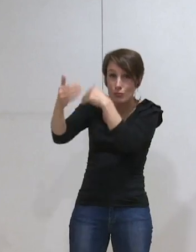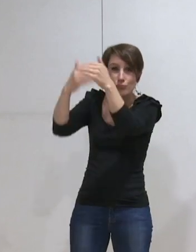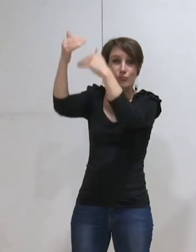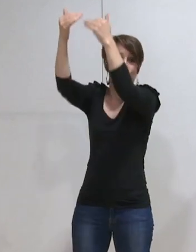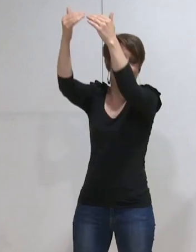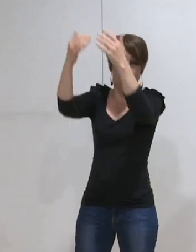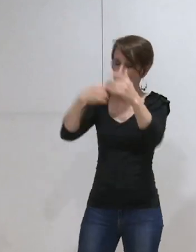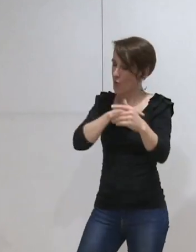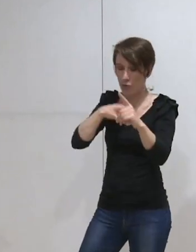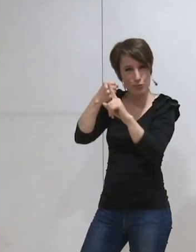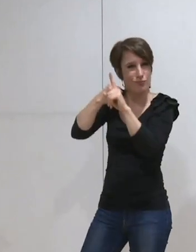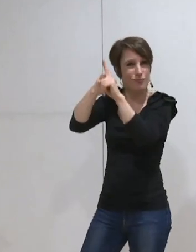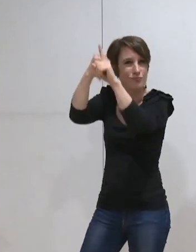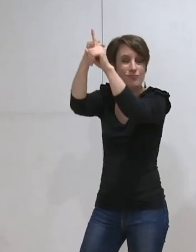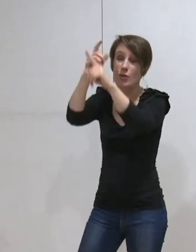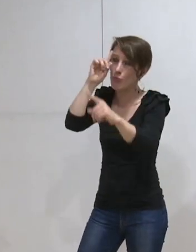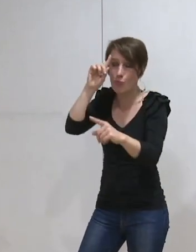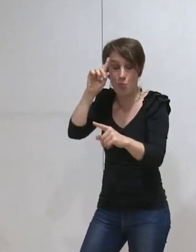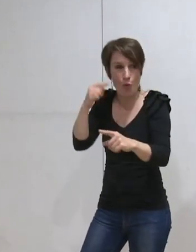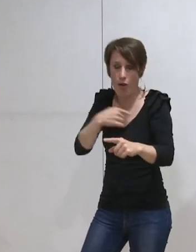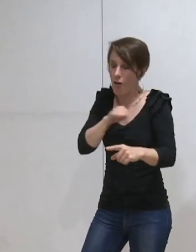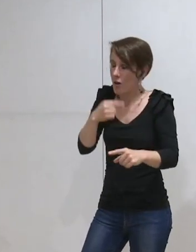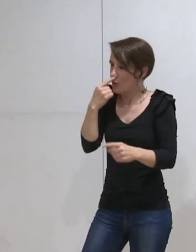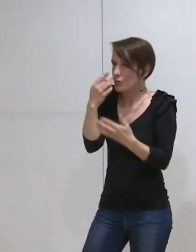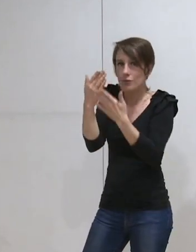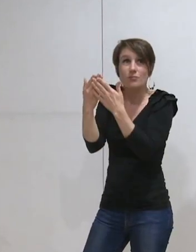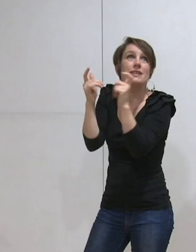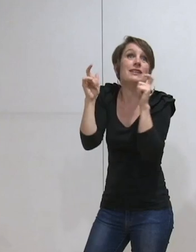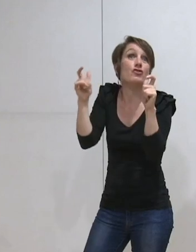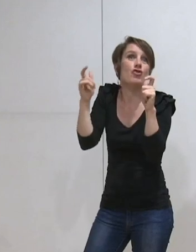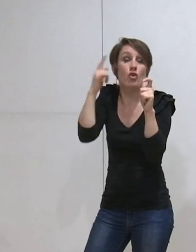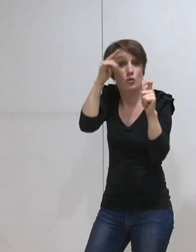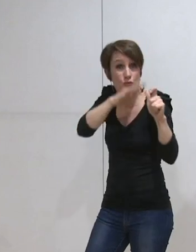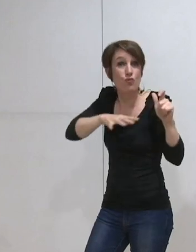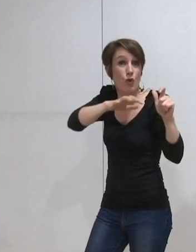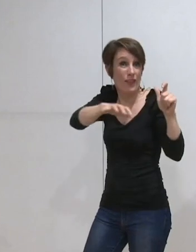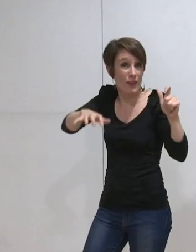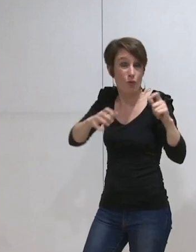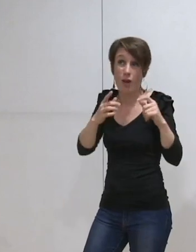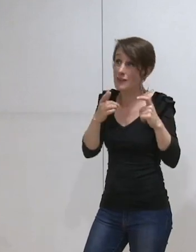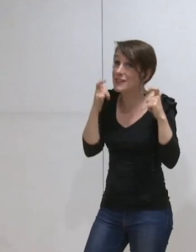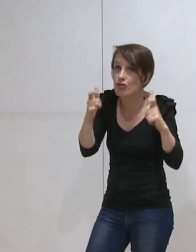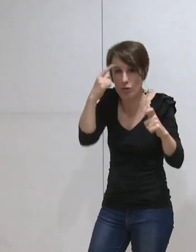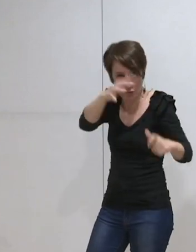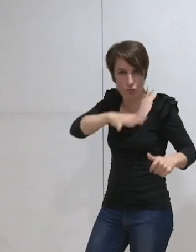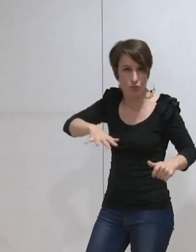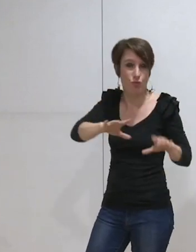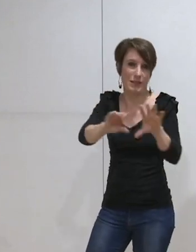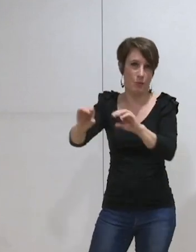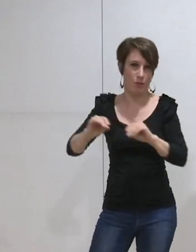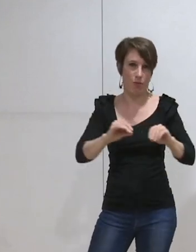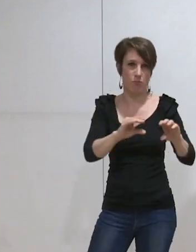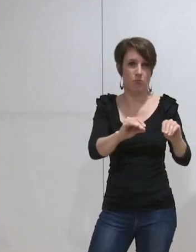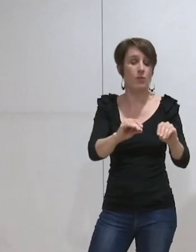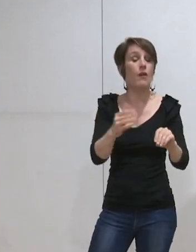c'est une chance pour nos territoires et une chance pour les habitants nous intégrons parfaitement ce qui a été dit euh dans